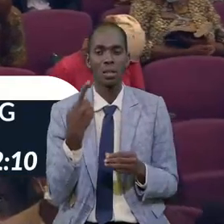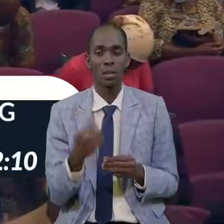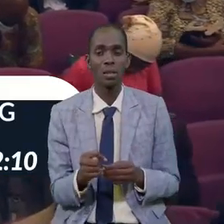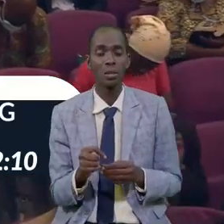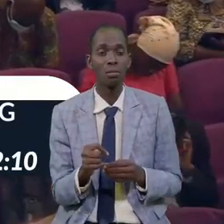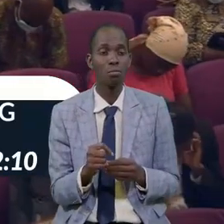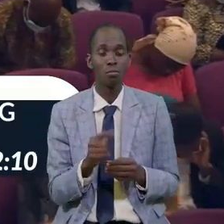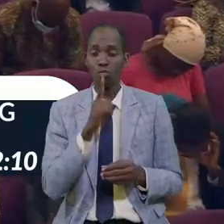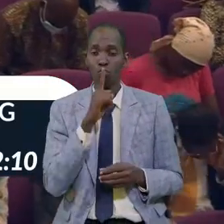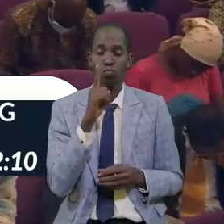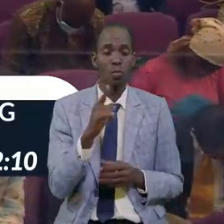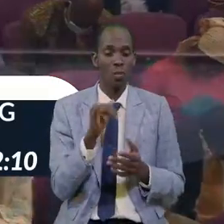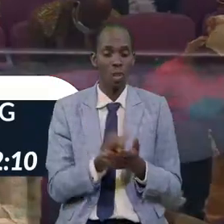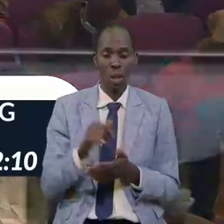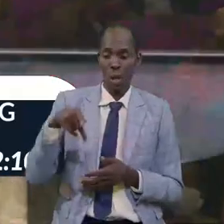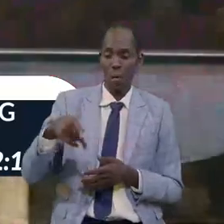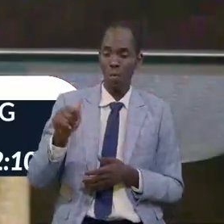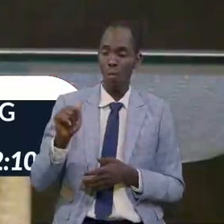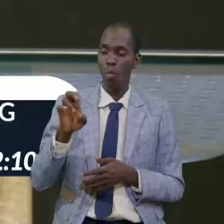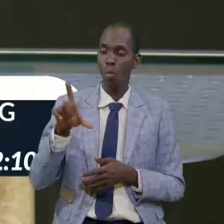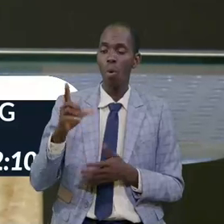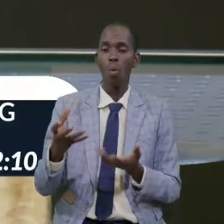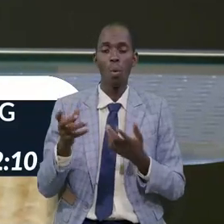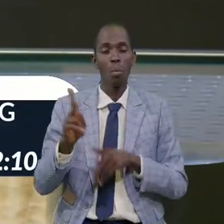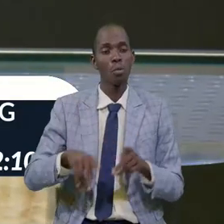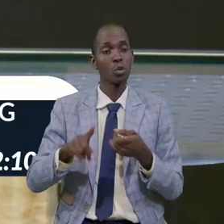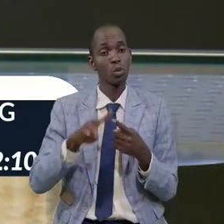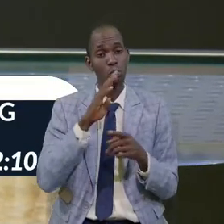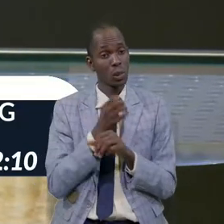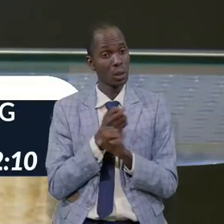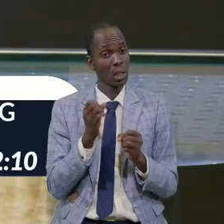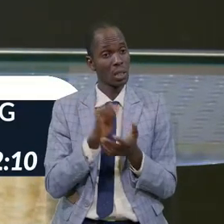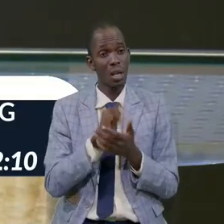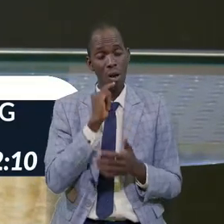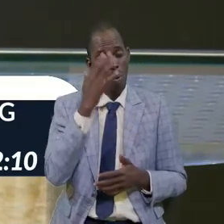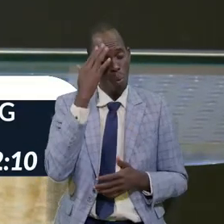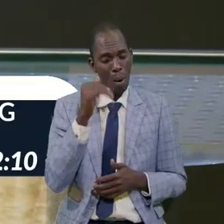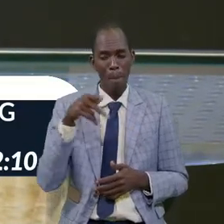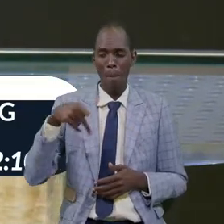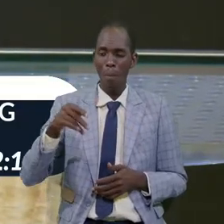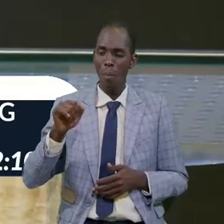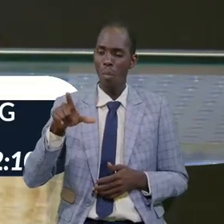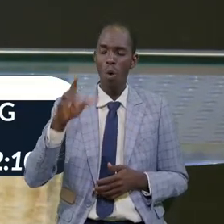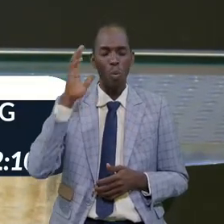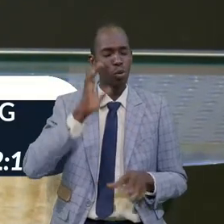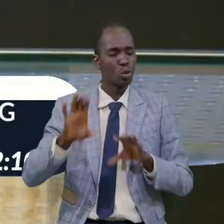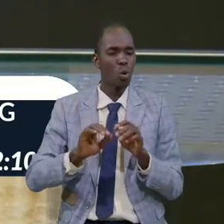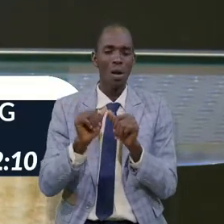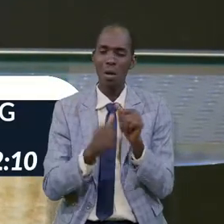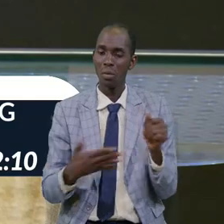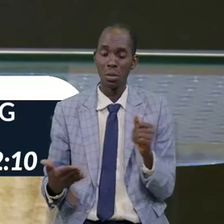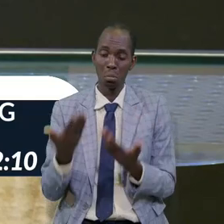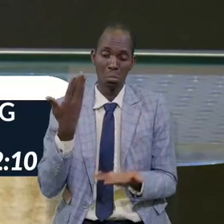fait qu'il veut que les gens soient sauvés. À cause de cela, il va tout faire.